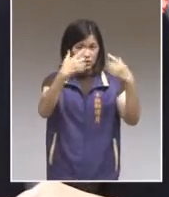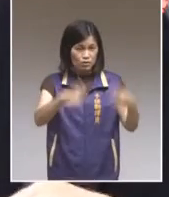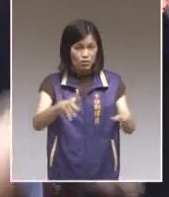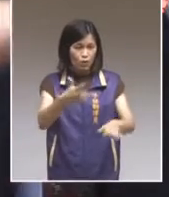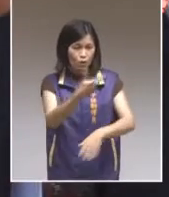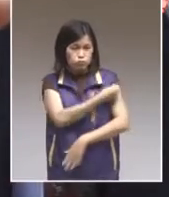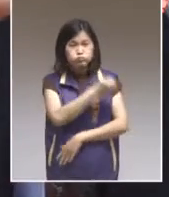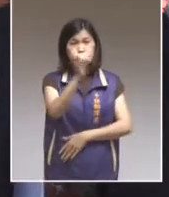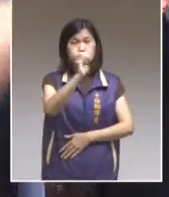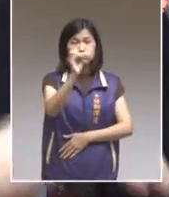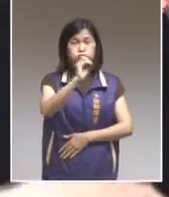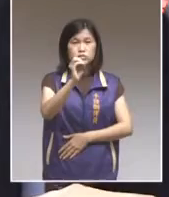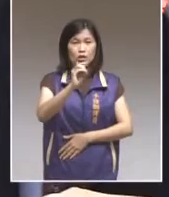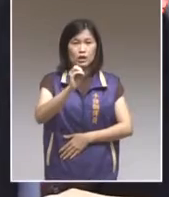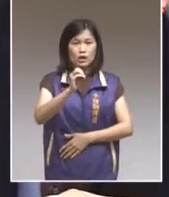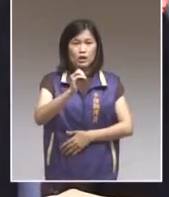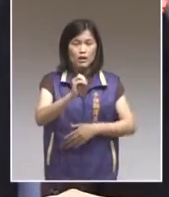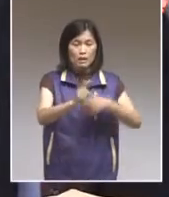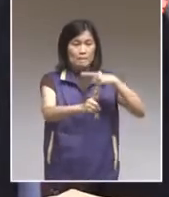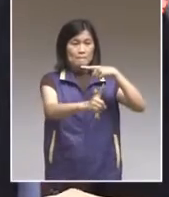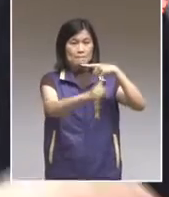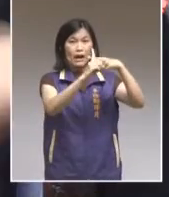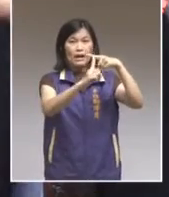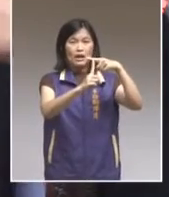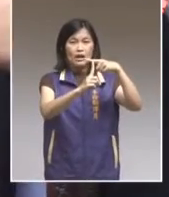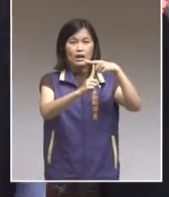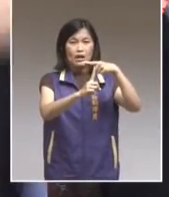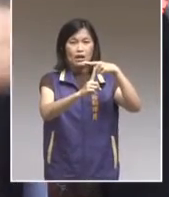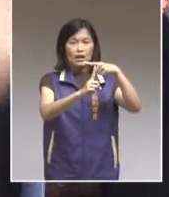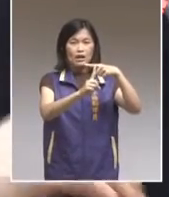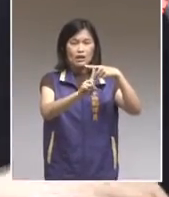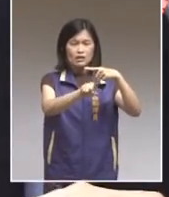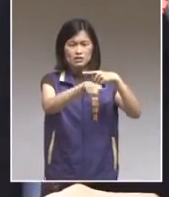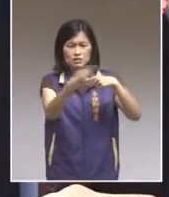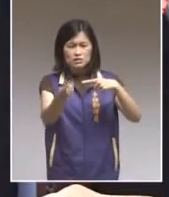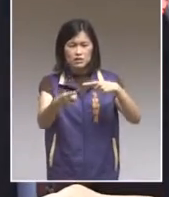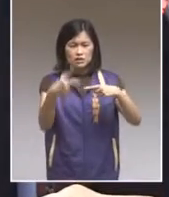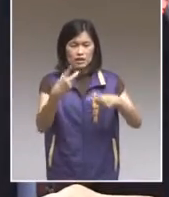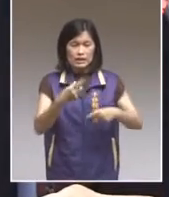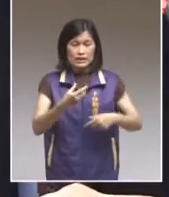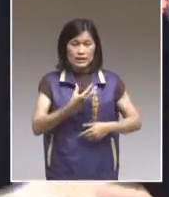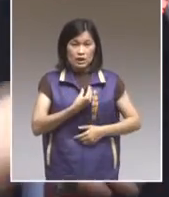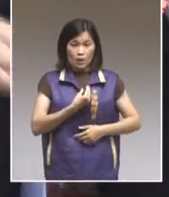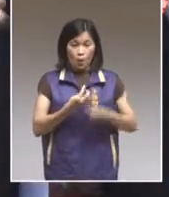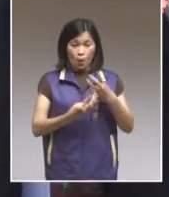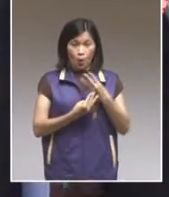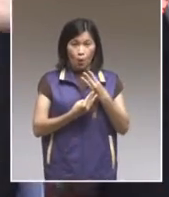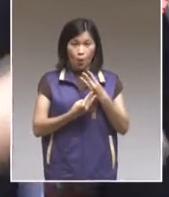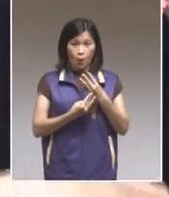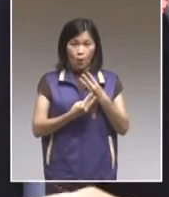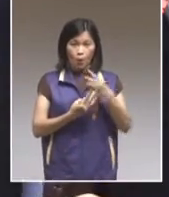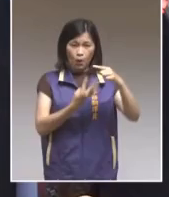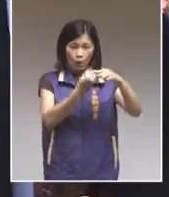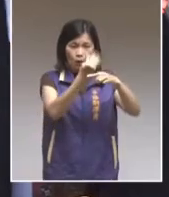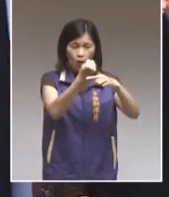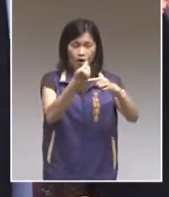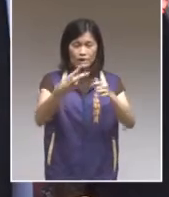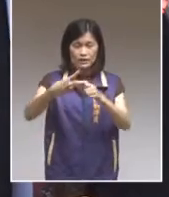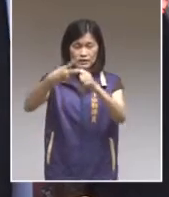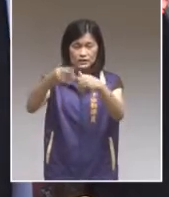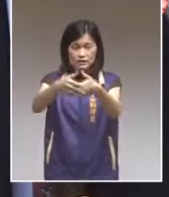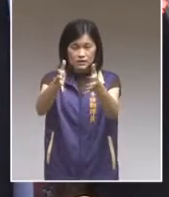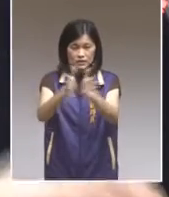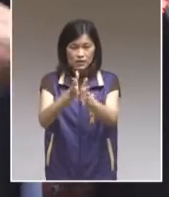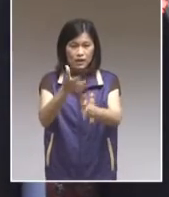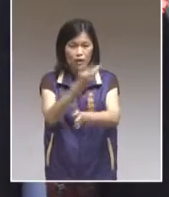疫苗然后感染新冠肺炎之后得到心肌炎的比例。那第二个族群是打第